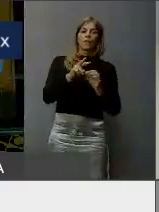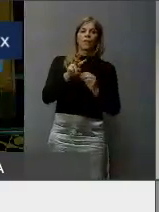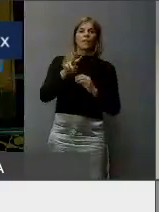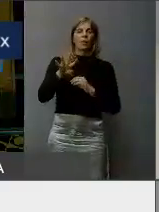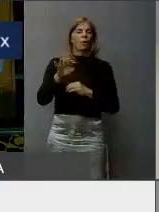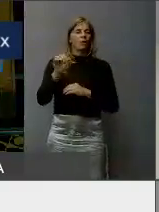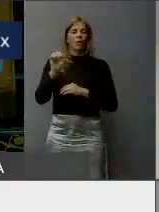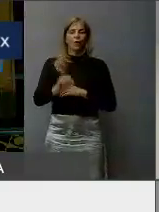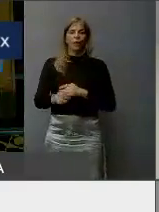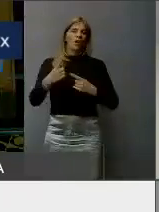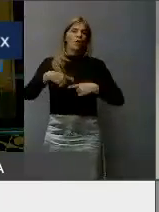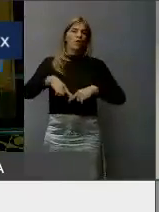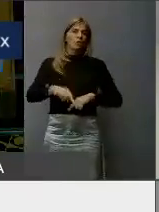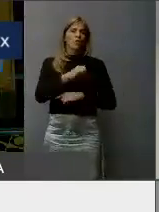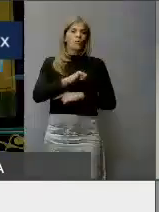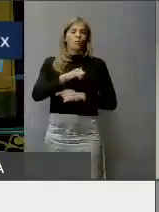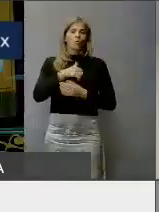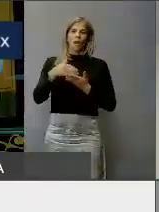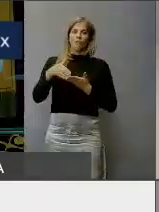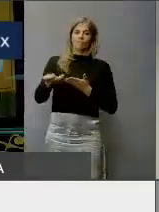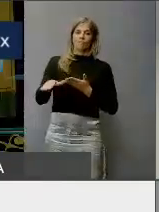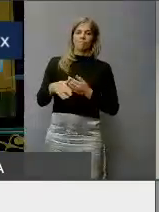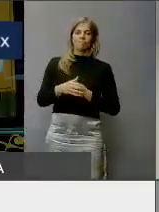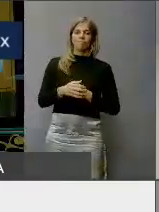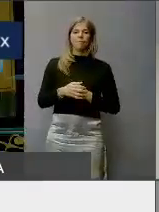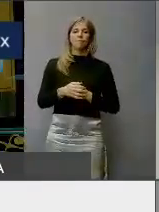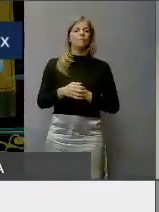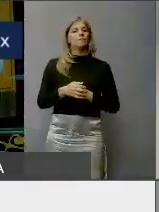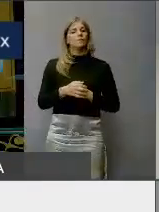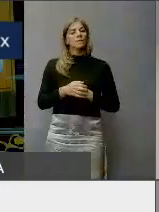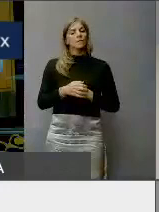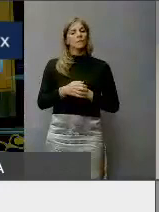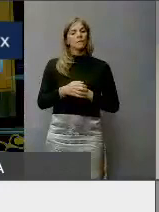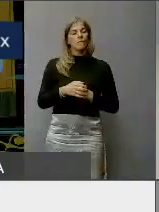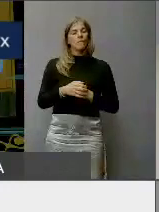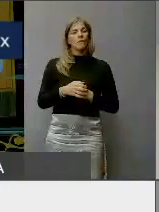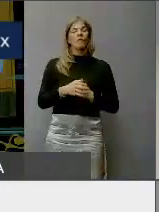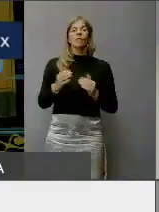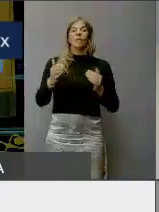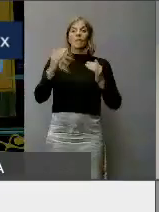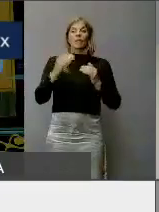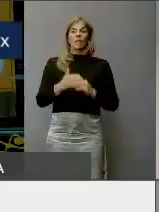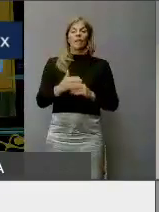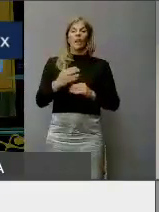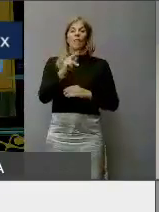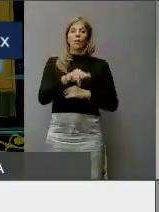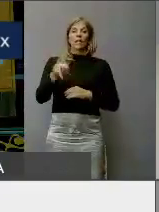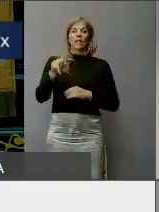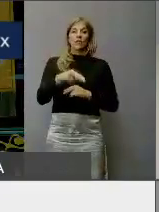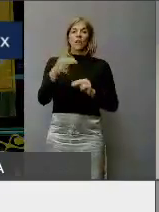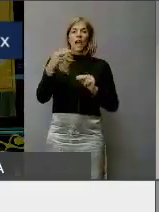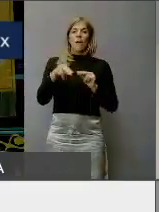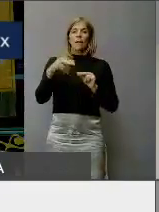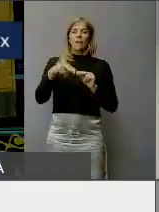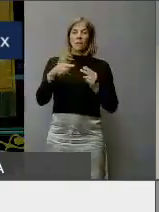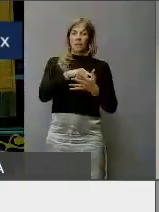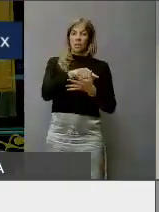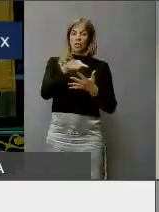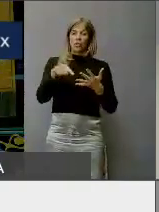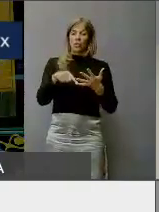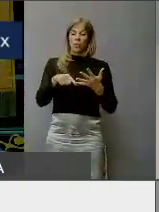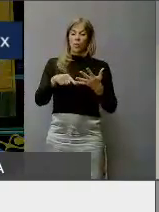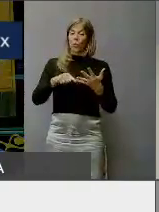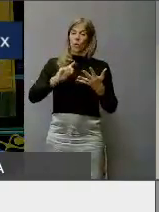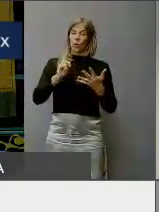respinge siamo ora la votazione degli emendamenti tutti e cinque hanno parere favorevole della giunta